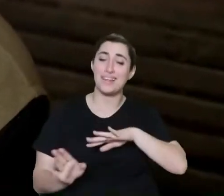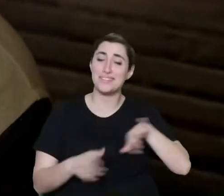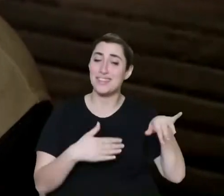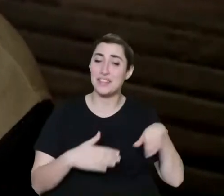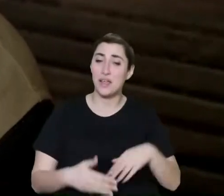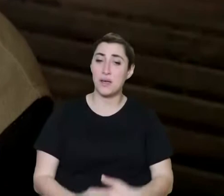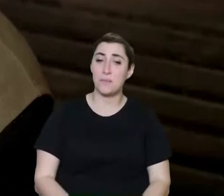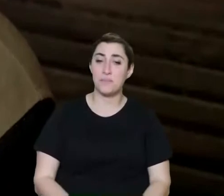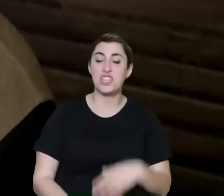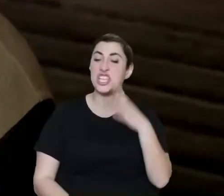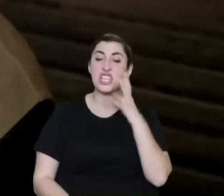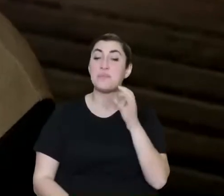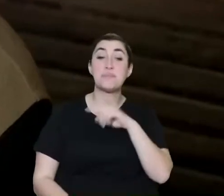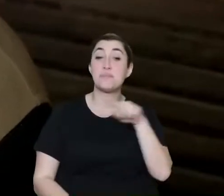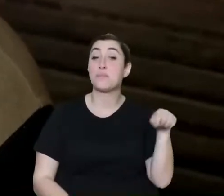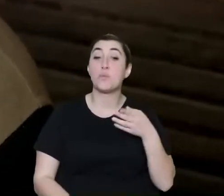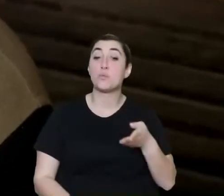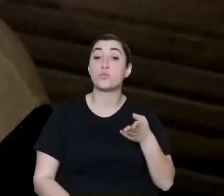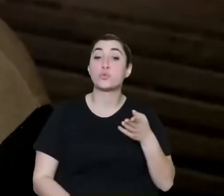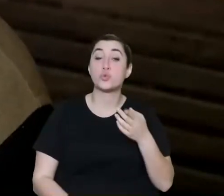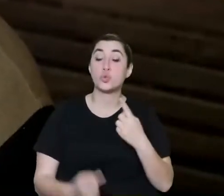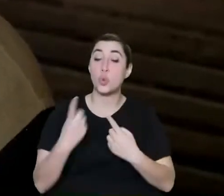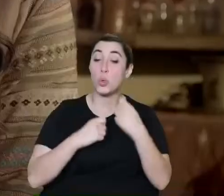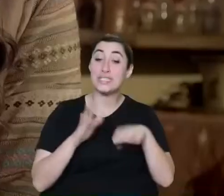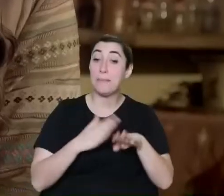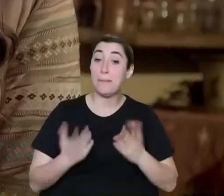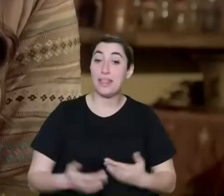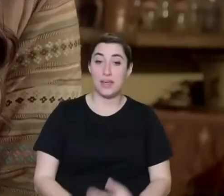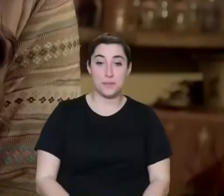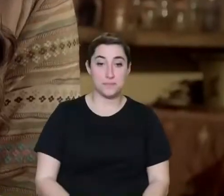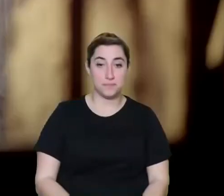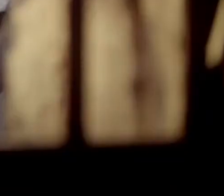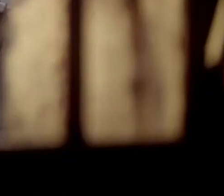da... Kimdir, kimlerdir bunları sormana sebep?